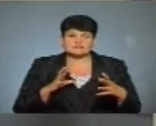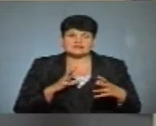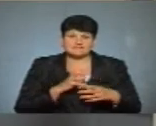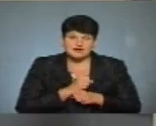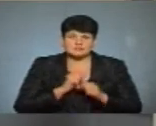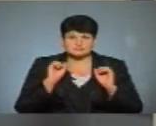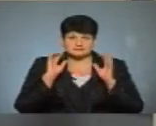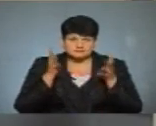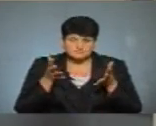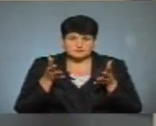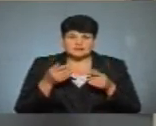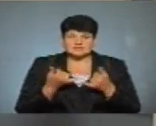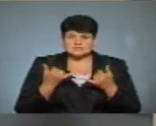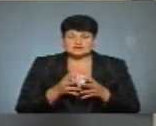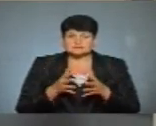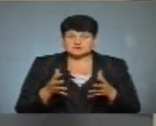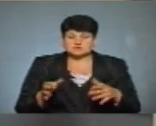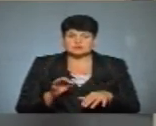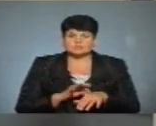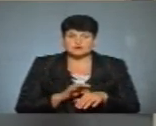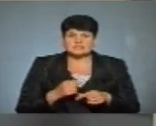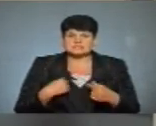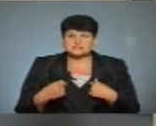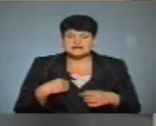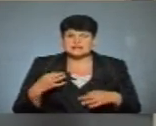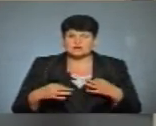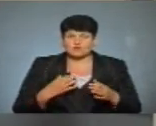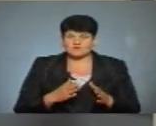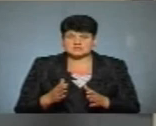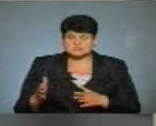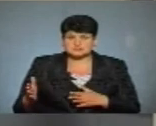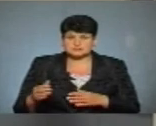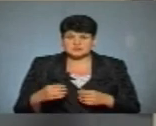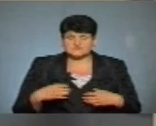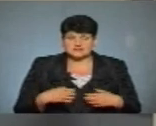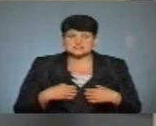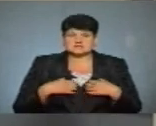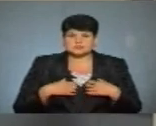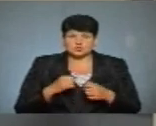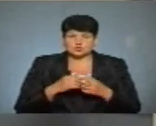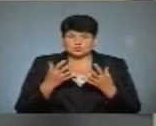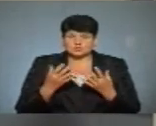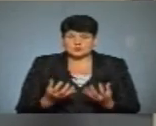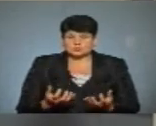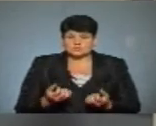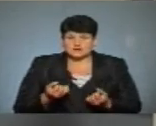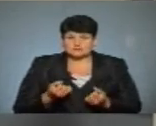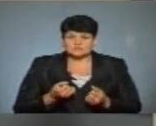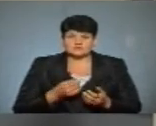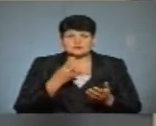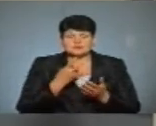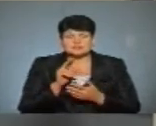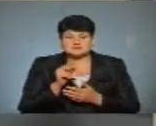І ви знаєте, що зараз дуже збільшилась кількість, в яких страждає нервова система від стресу, який вони щодня отримують, від статистики,